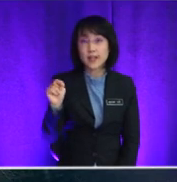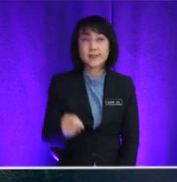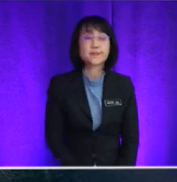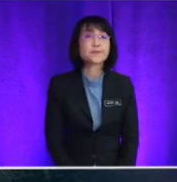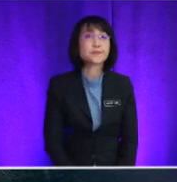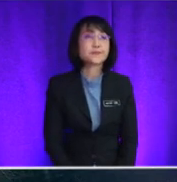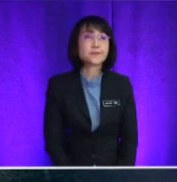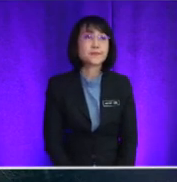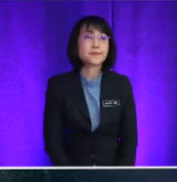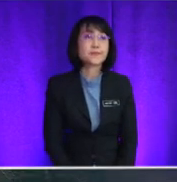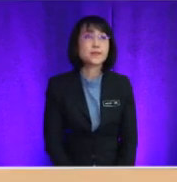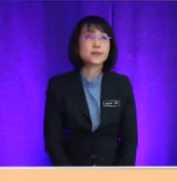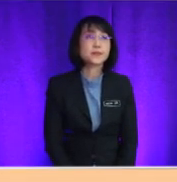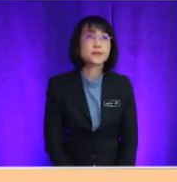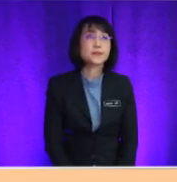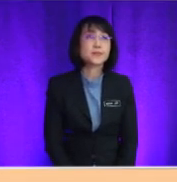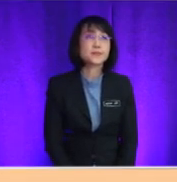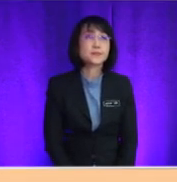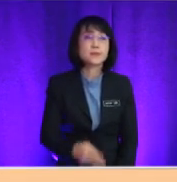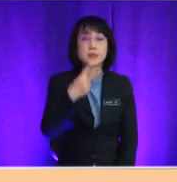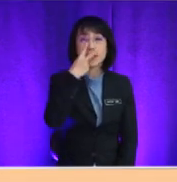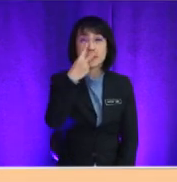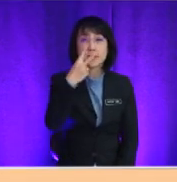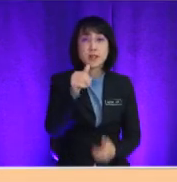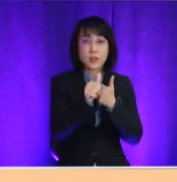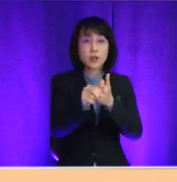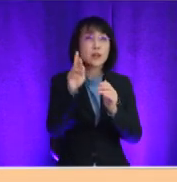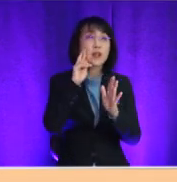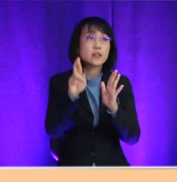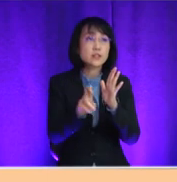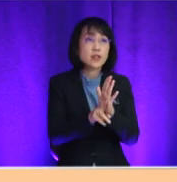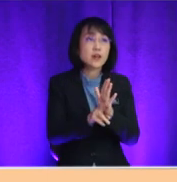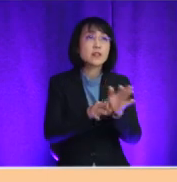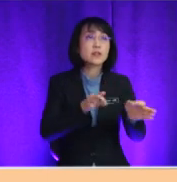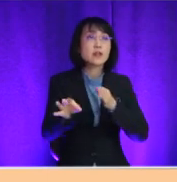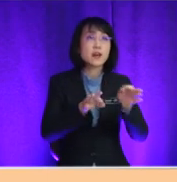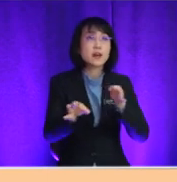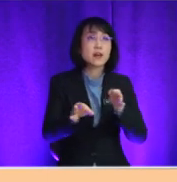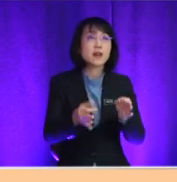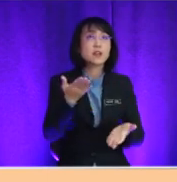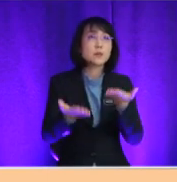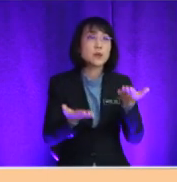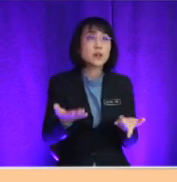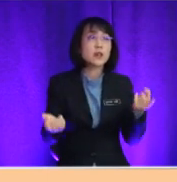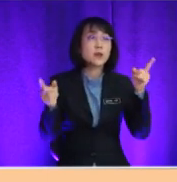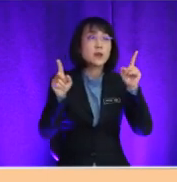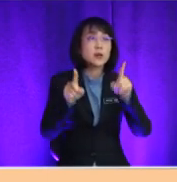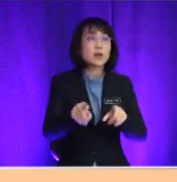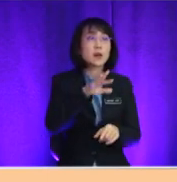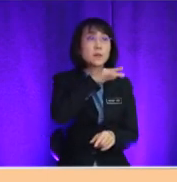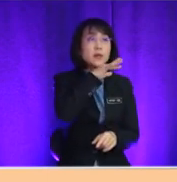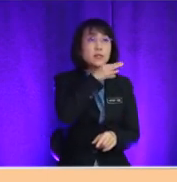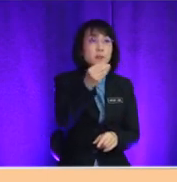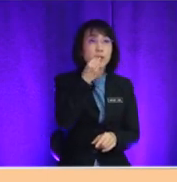berdasarkan Raja Terangkan kemungkinan berlakunya pencemaran makanan dan pejabat sirang